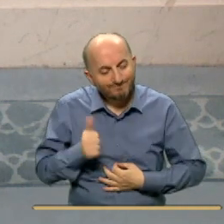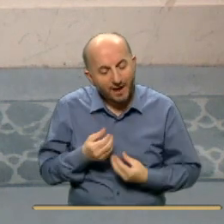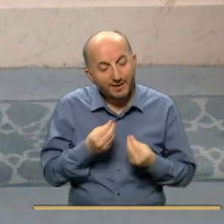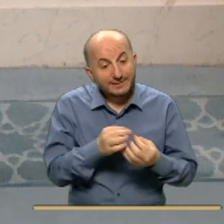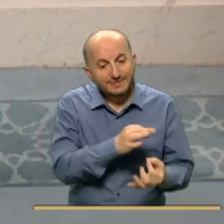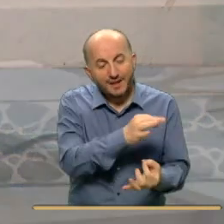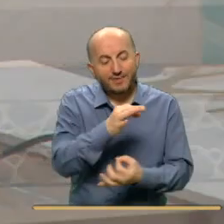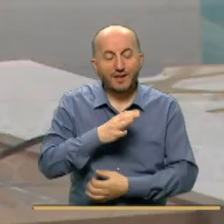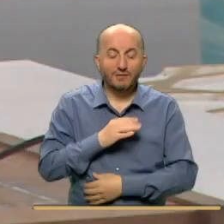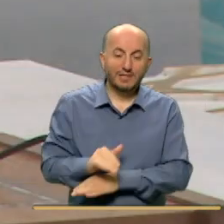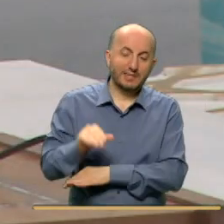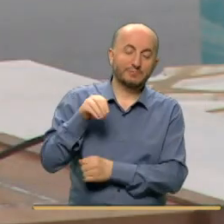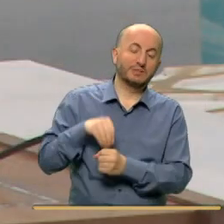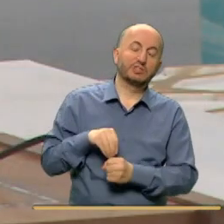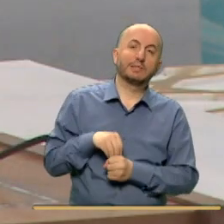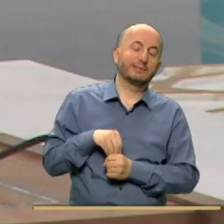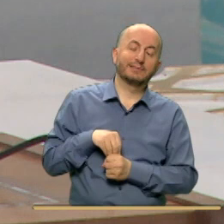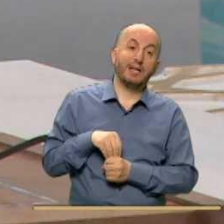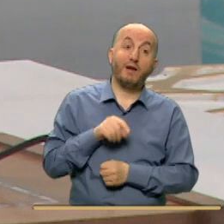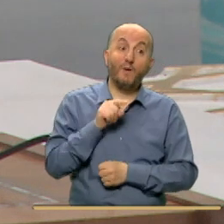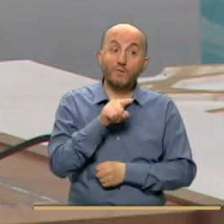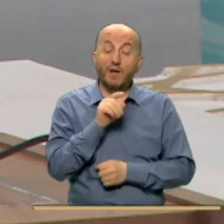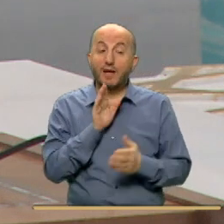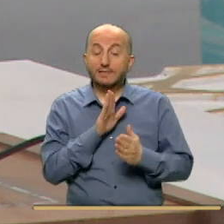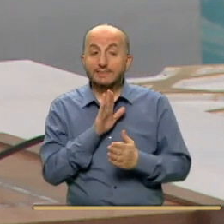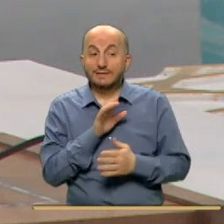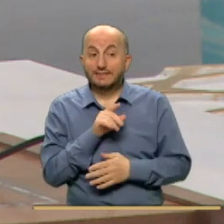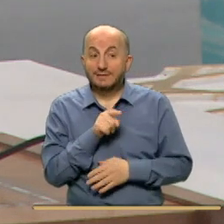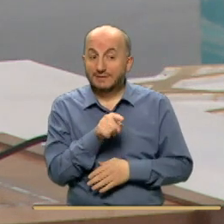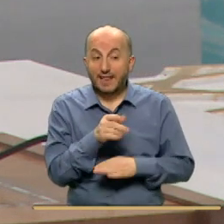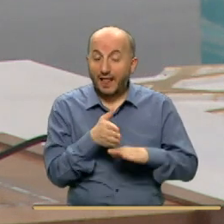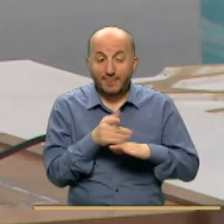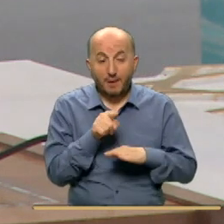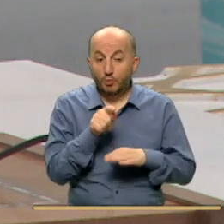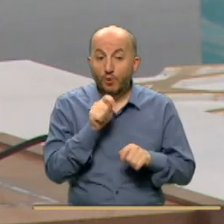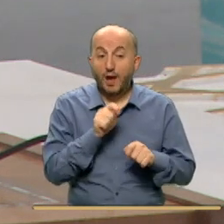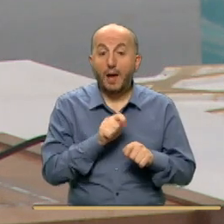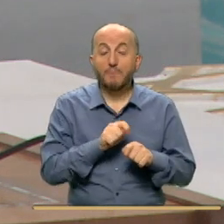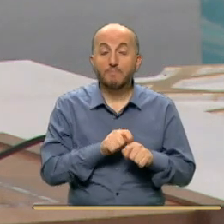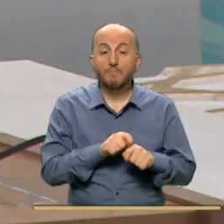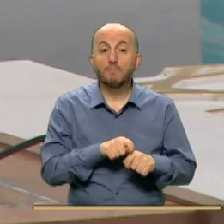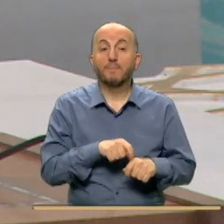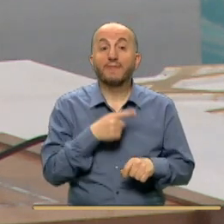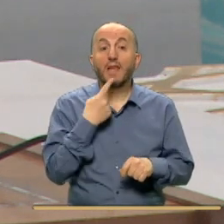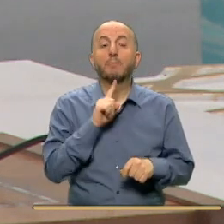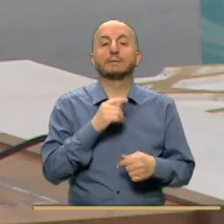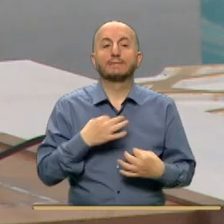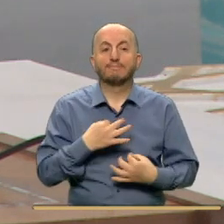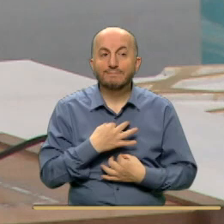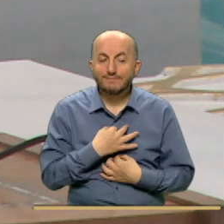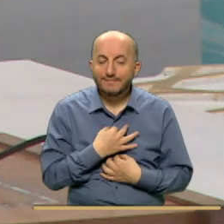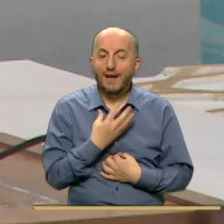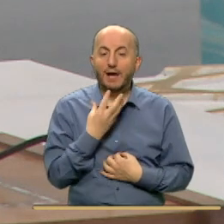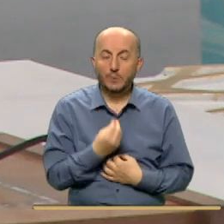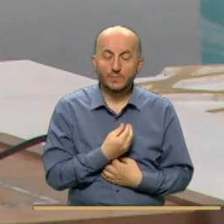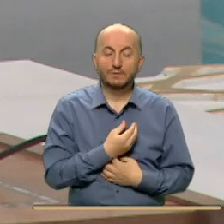verdiğimiz insanlar vardır hayatımızda. Ona karşı, ya sen niye bunu böyle yaptın demesin diye hassas davranırız. Aramızdaki saygı